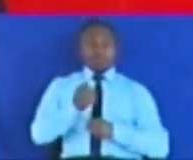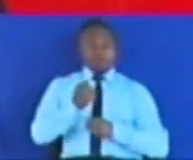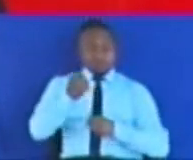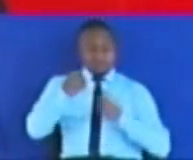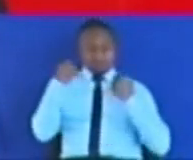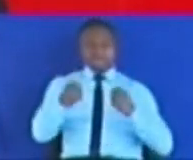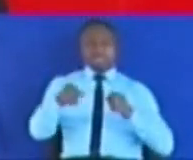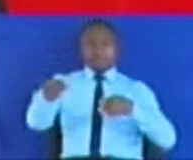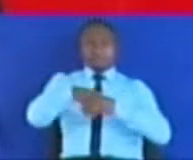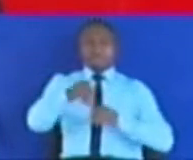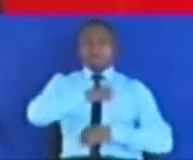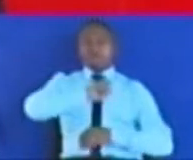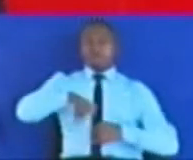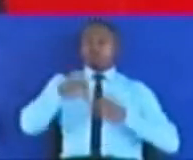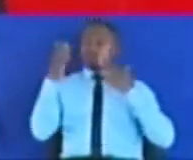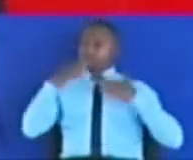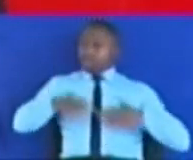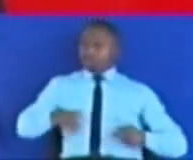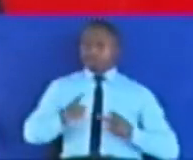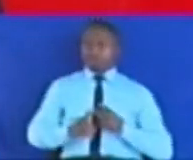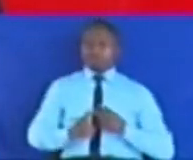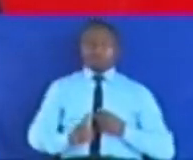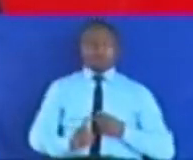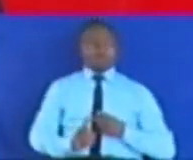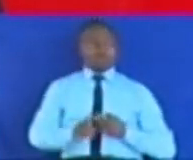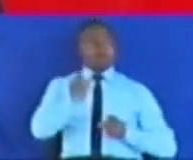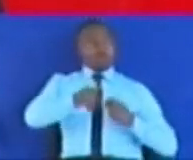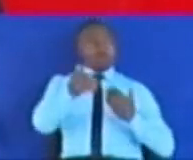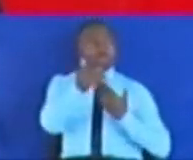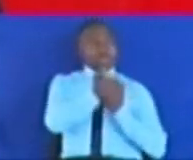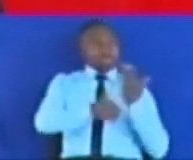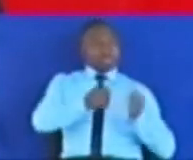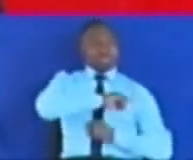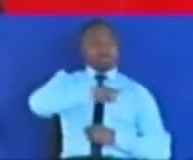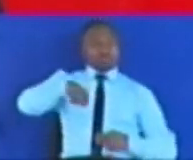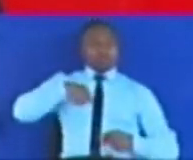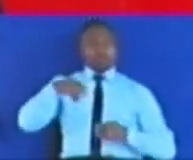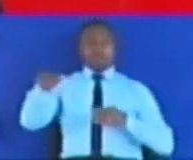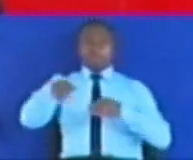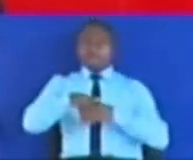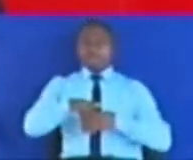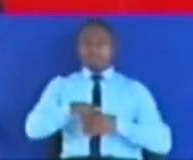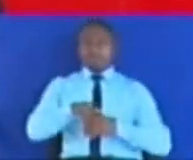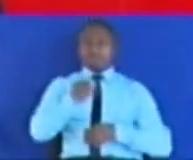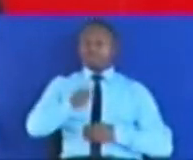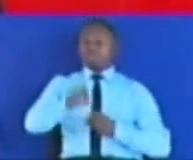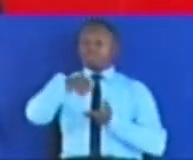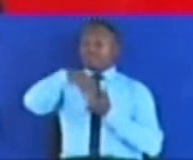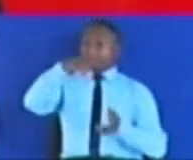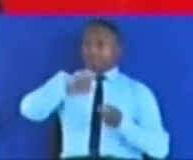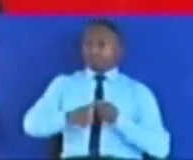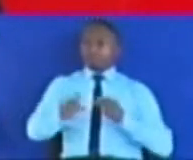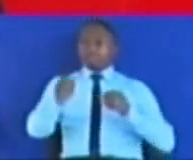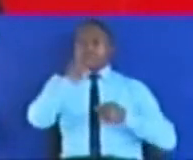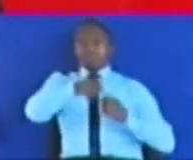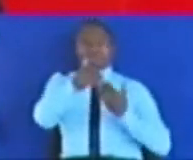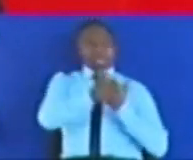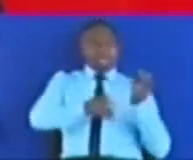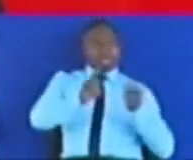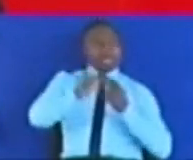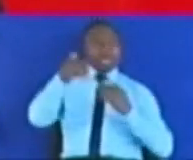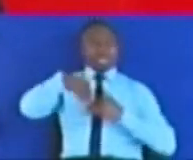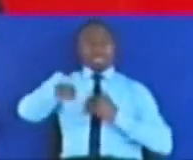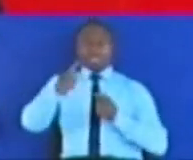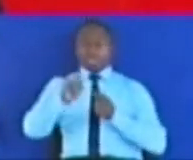tukiimarisha bima yetu ya afya kwa wananchi wetu wote, bima ambayo inatija, ambao mwananchi akienda